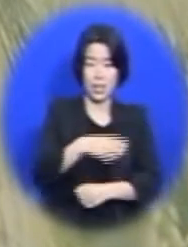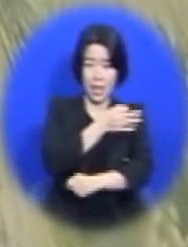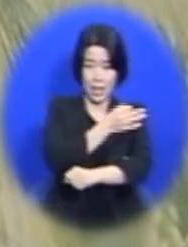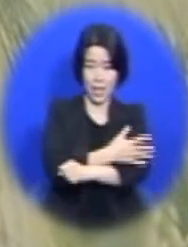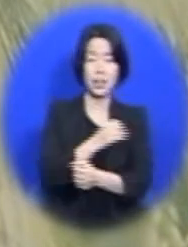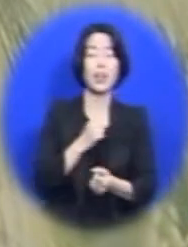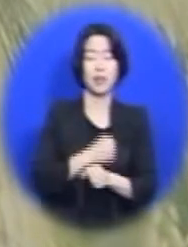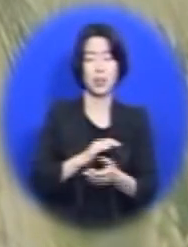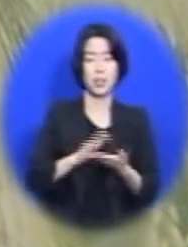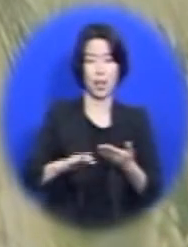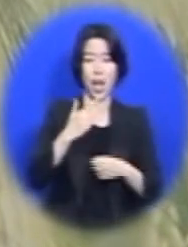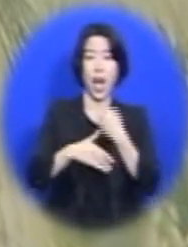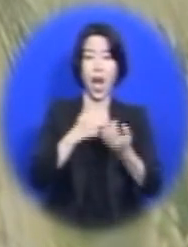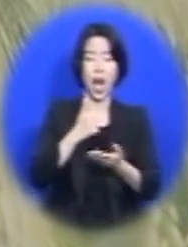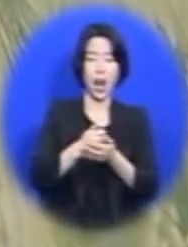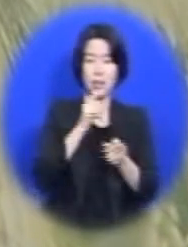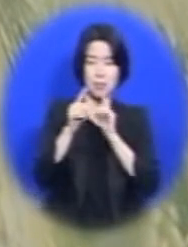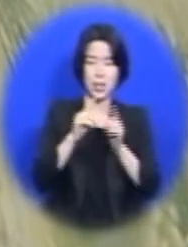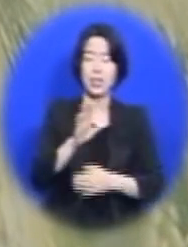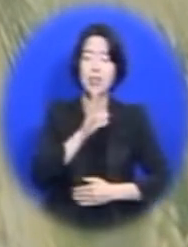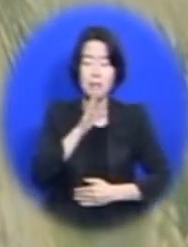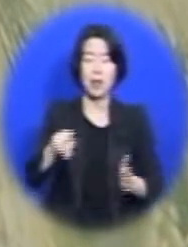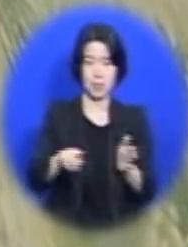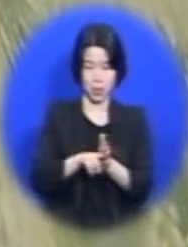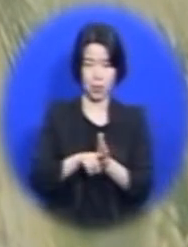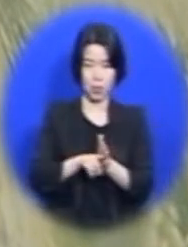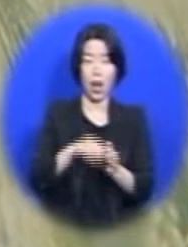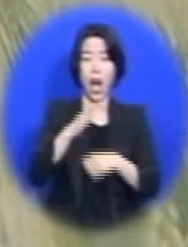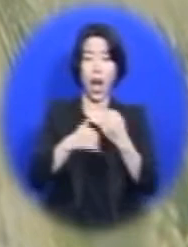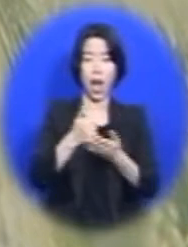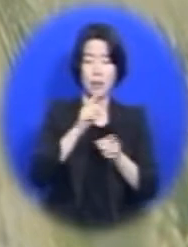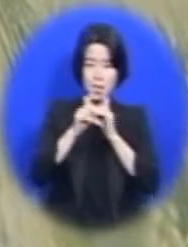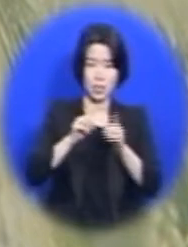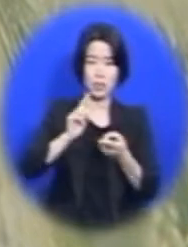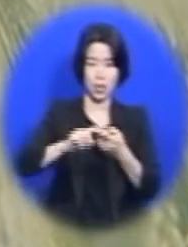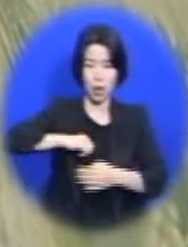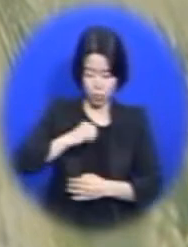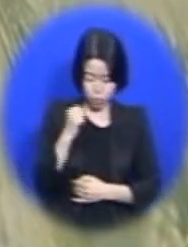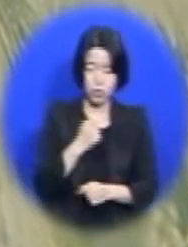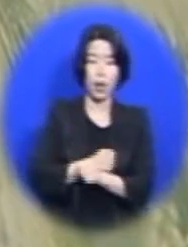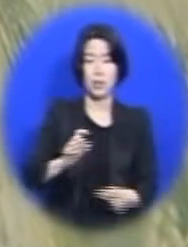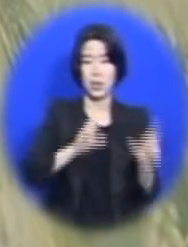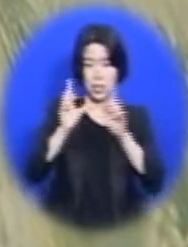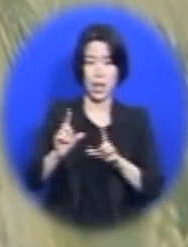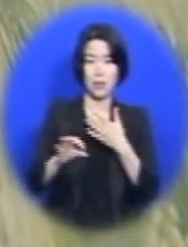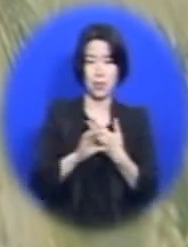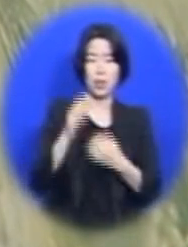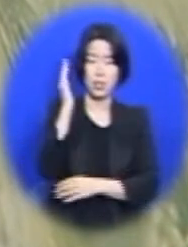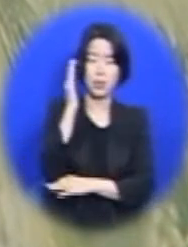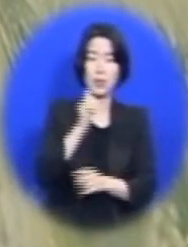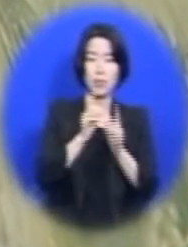간단해요. 하나님의 말씀을 정말 믿고 하나님의 말씀대로 순종하고 살면 설교 말씀은